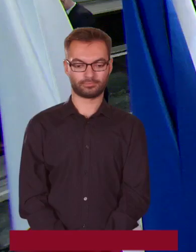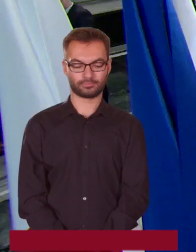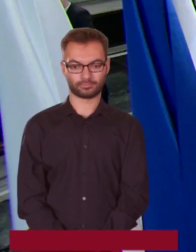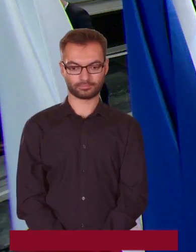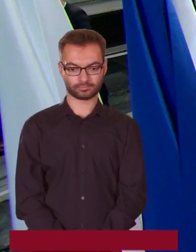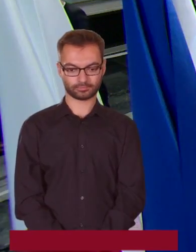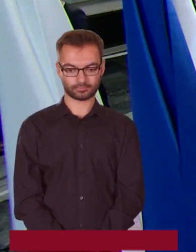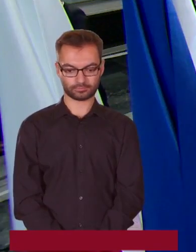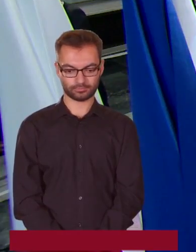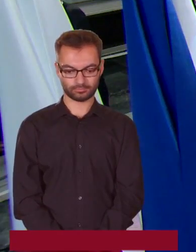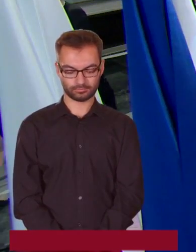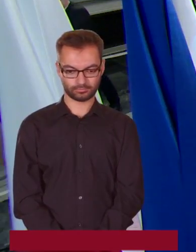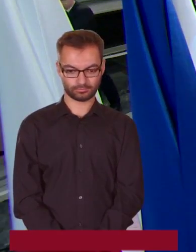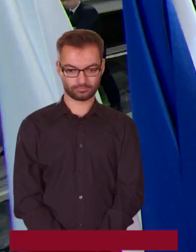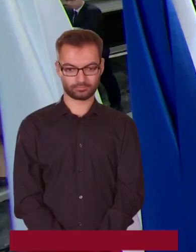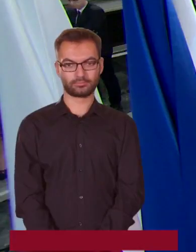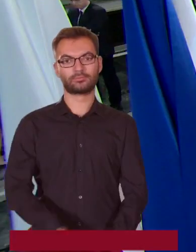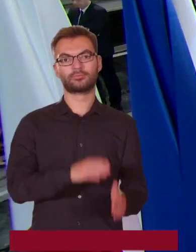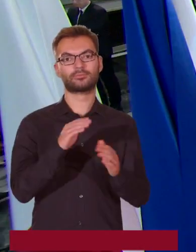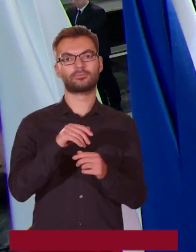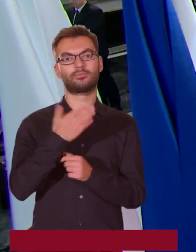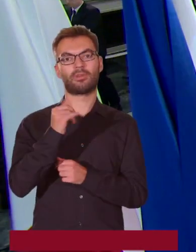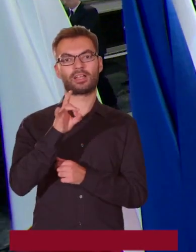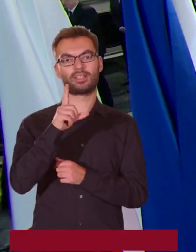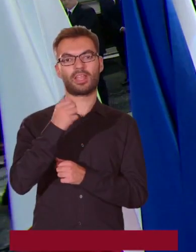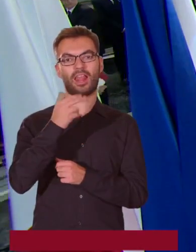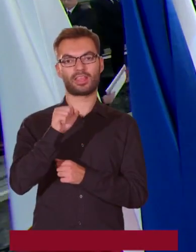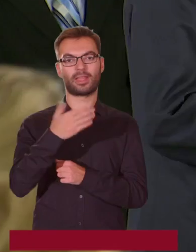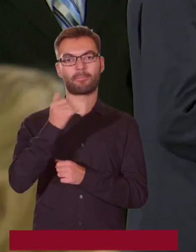Poproszę panią Magdalenę Marią Kochan.